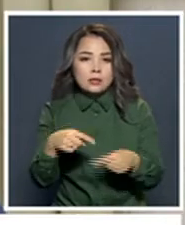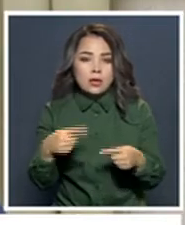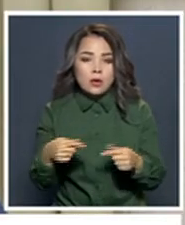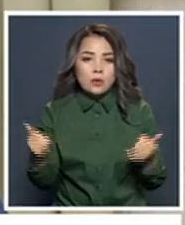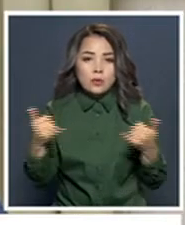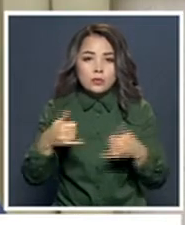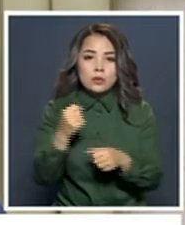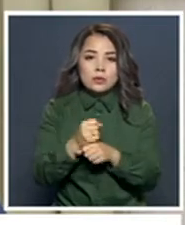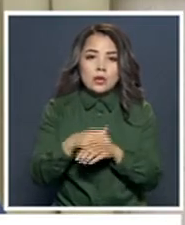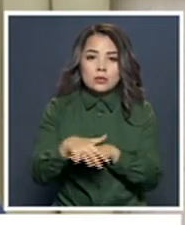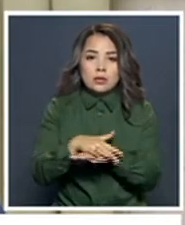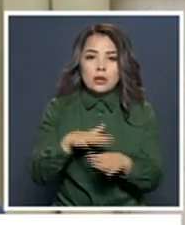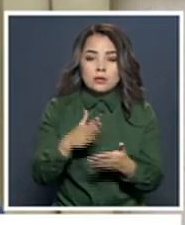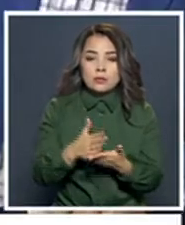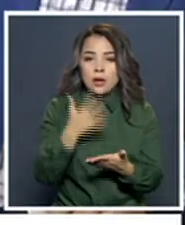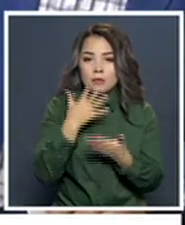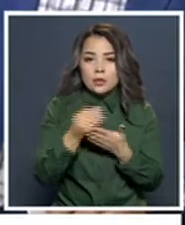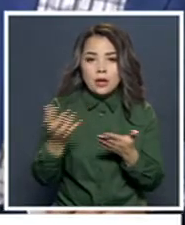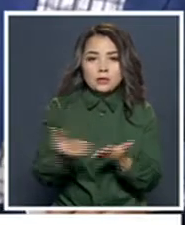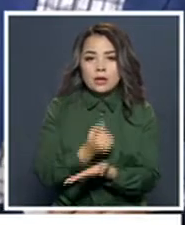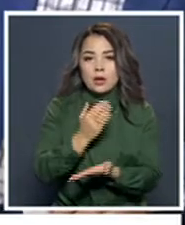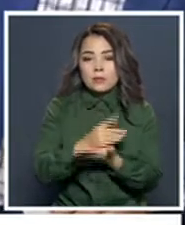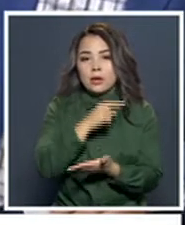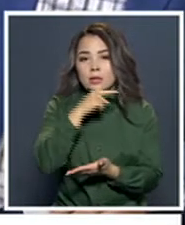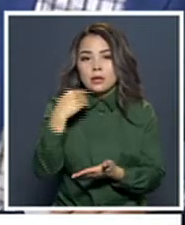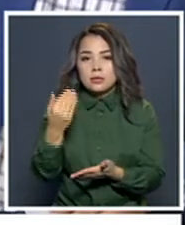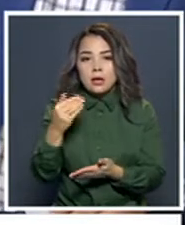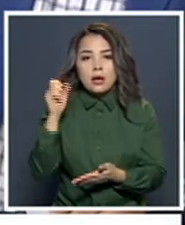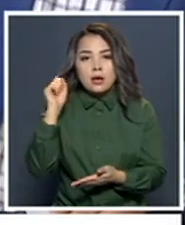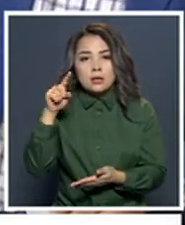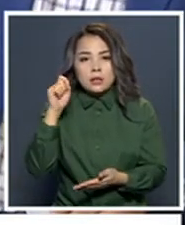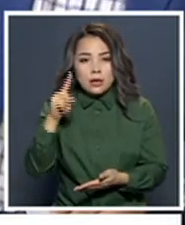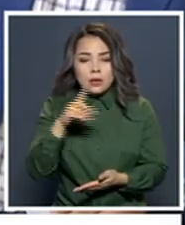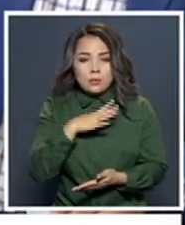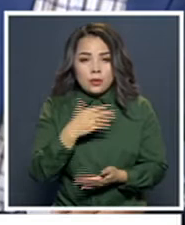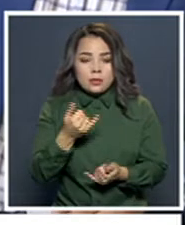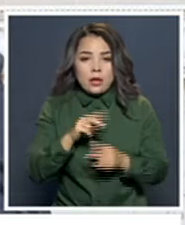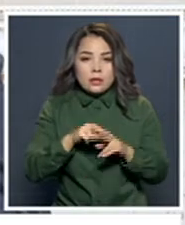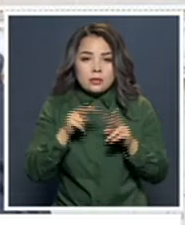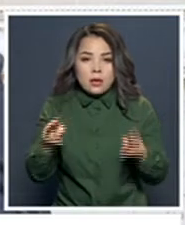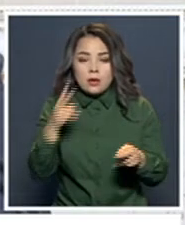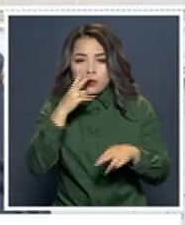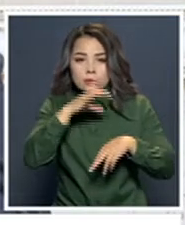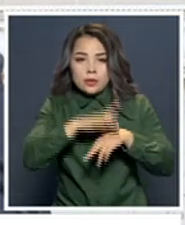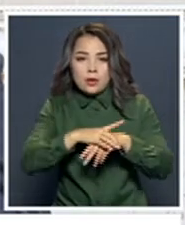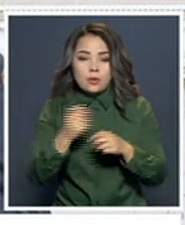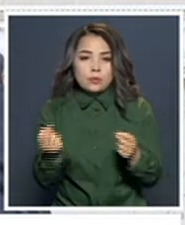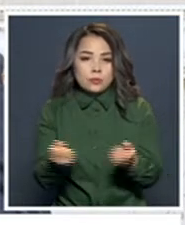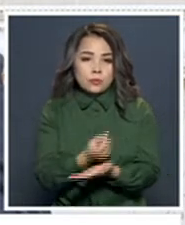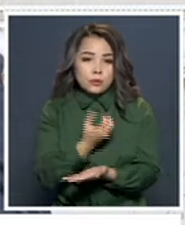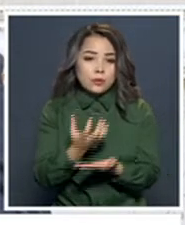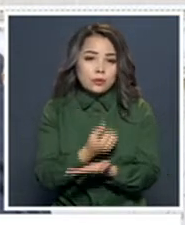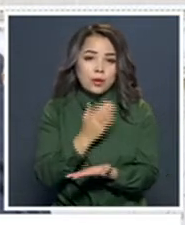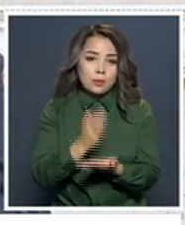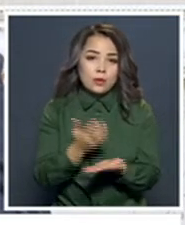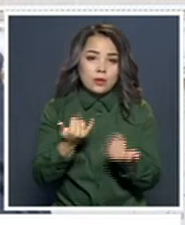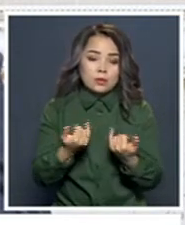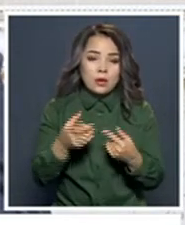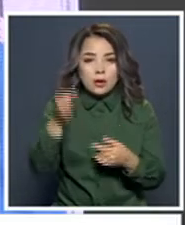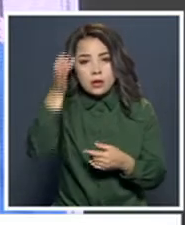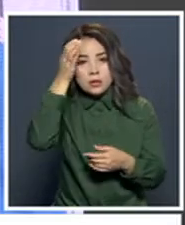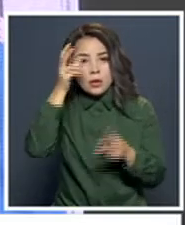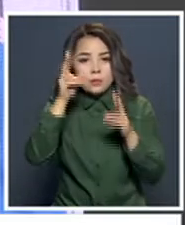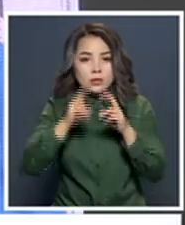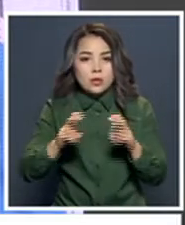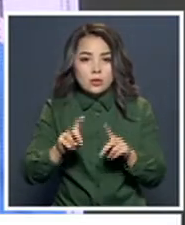табылған болатын. Бұл Ресейдегі Эрмитажда тұрған алтын ыдыстармен айна қатесіз ұқсас болып шыққан. Көне жәдігерлер ғылыми іс-шара аясында